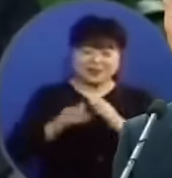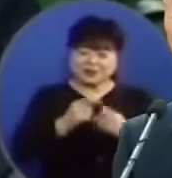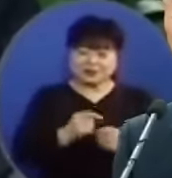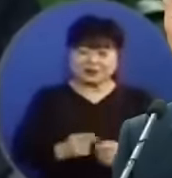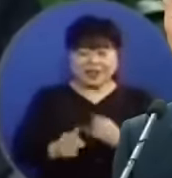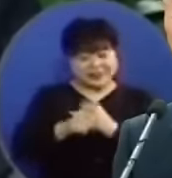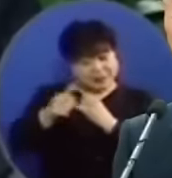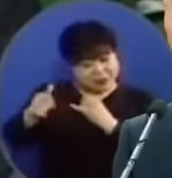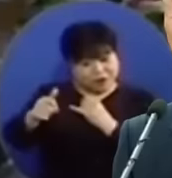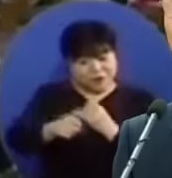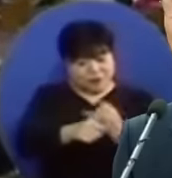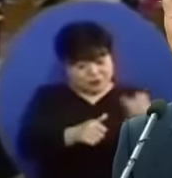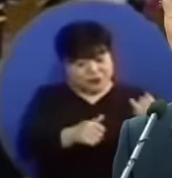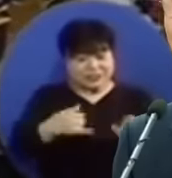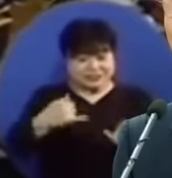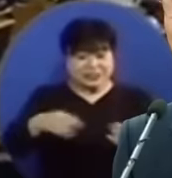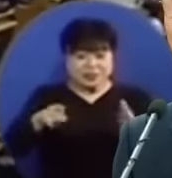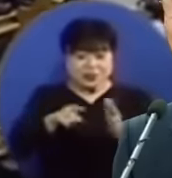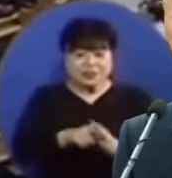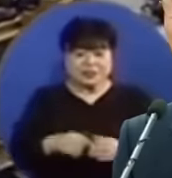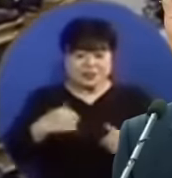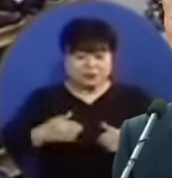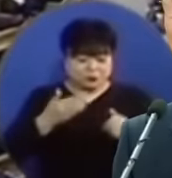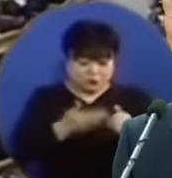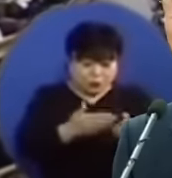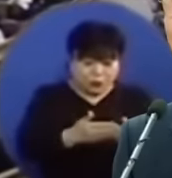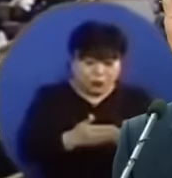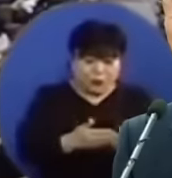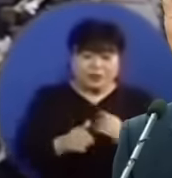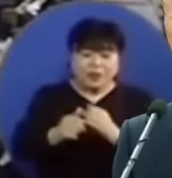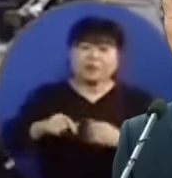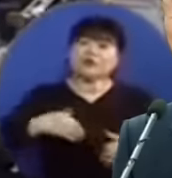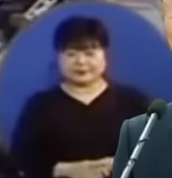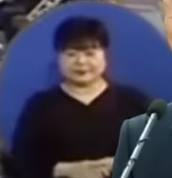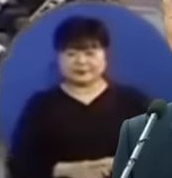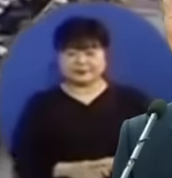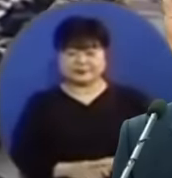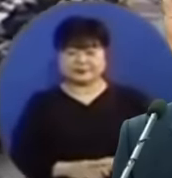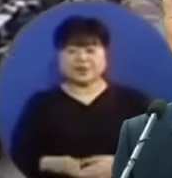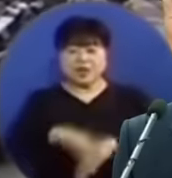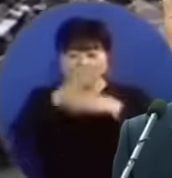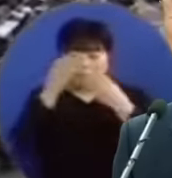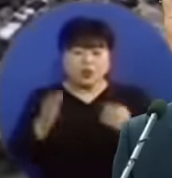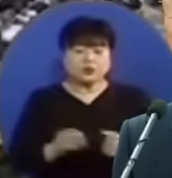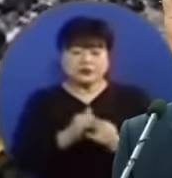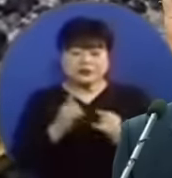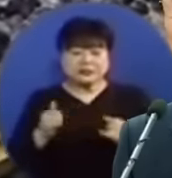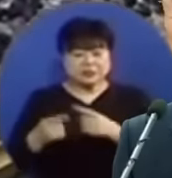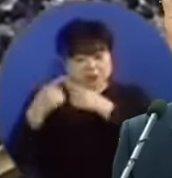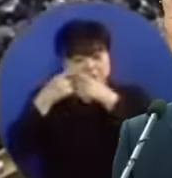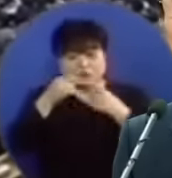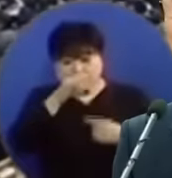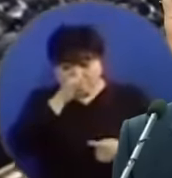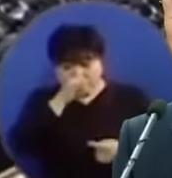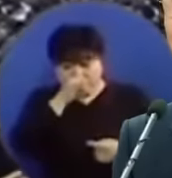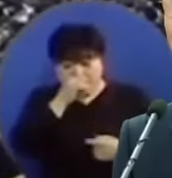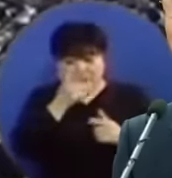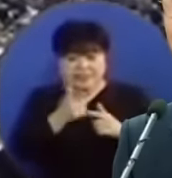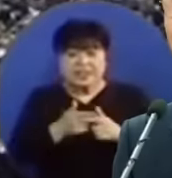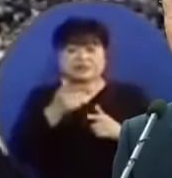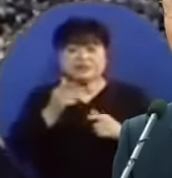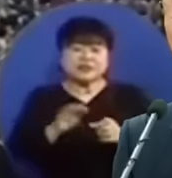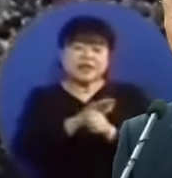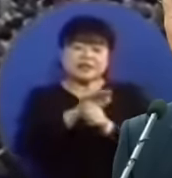망가집니다. 남편이 부인과 자식들을 기쁘게 해주면 자기가 기뻐지는 것입니다. 모든 사람이 허물이 있는데 허물을 예수